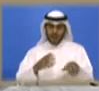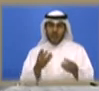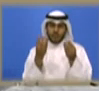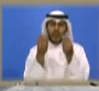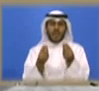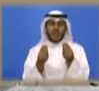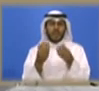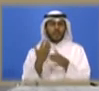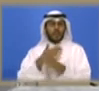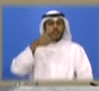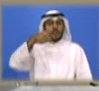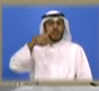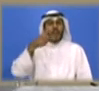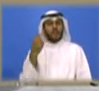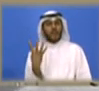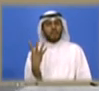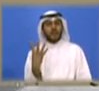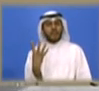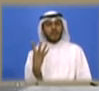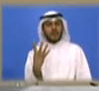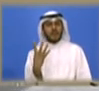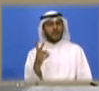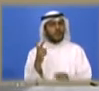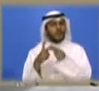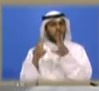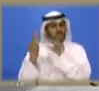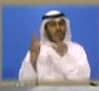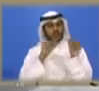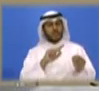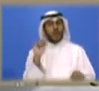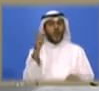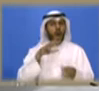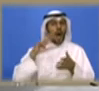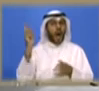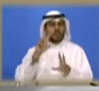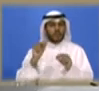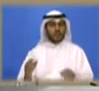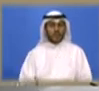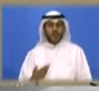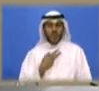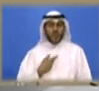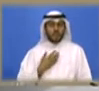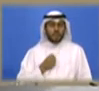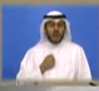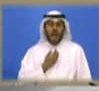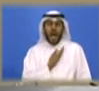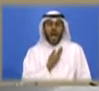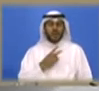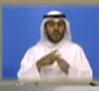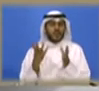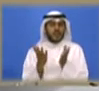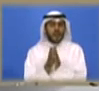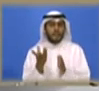وجميع حجاج الدول الإسلامية وبمن فيهم حجاج دولة الكويت، وبالتالي ستكون حصة دولة الكويت للعام القادم